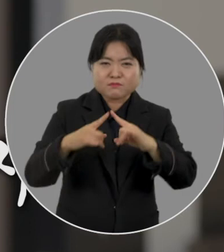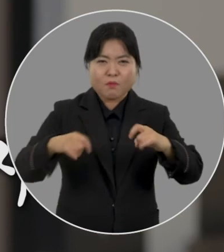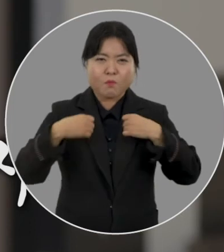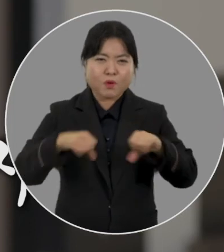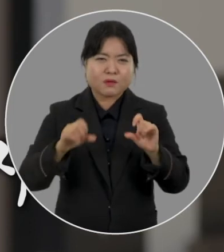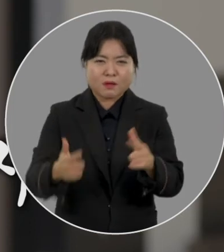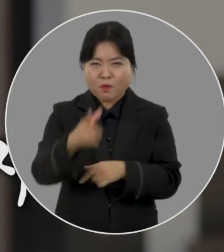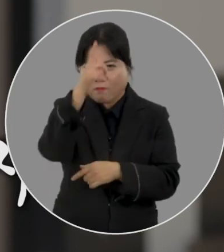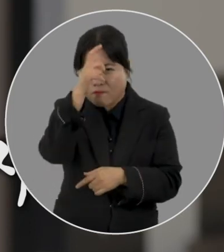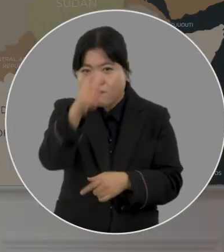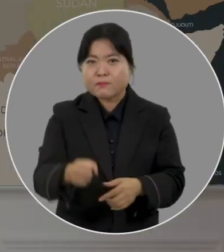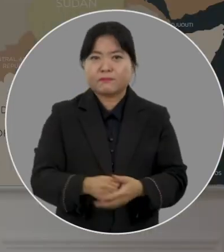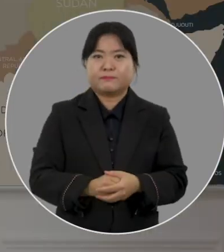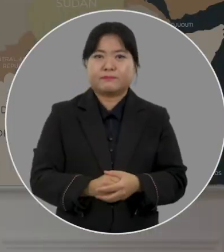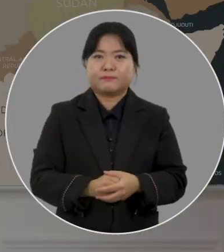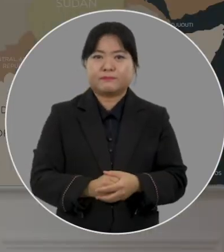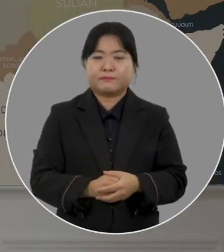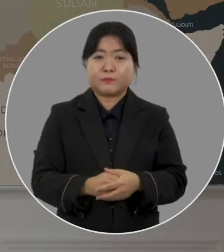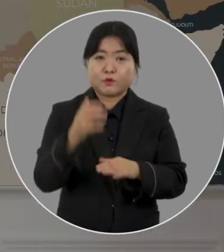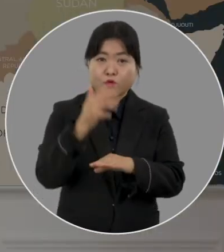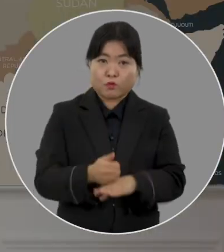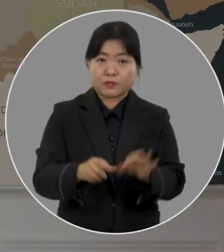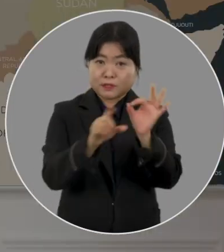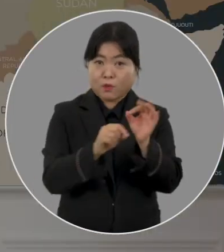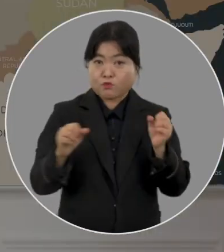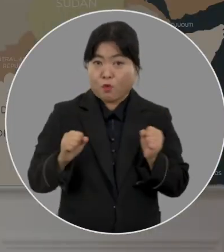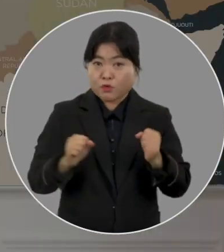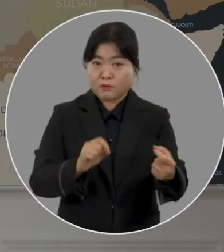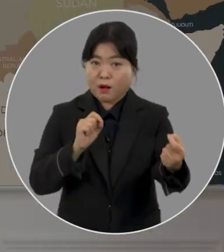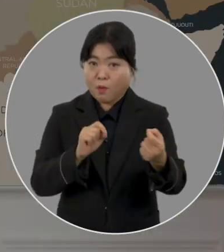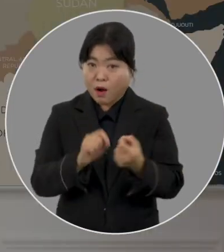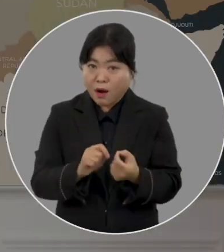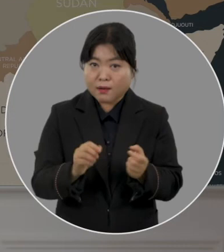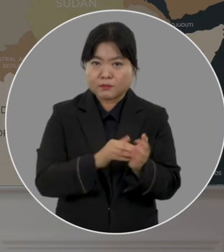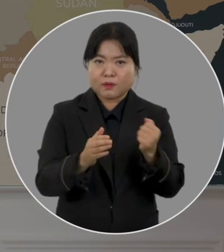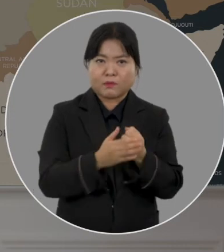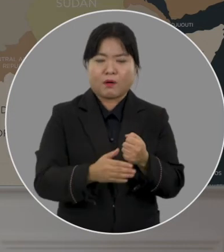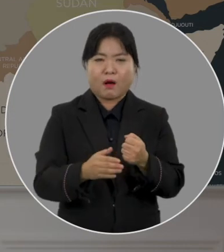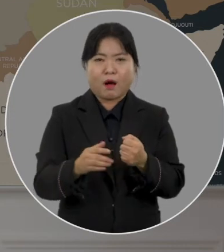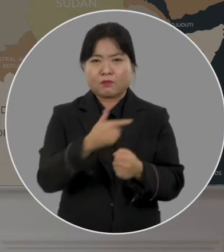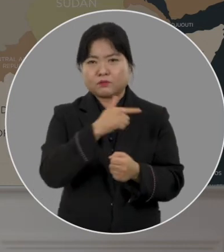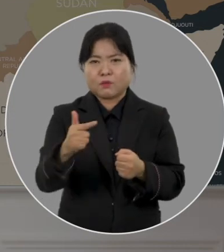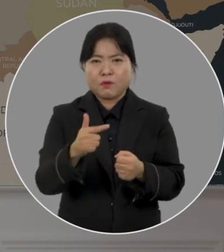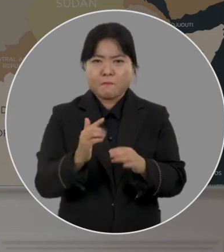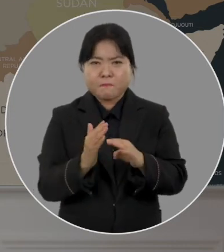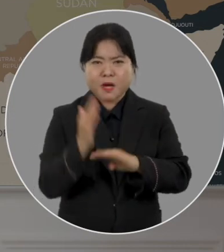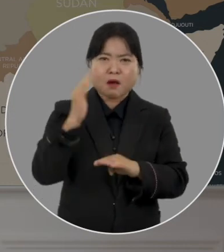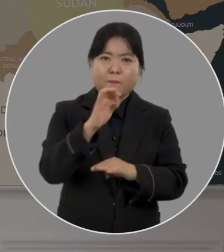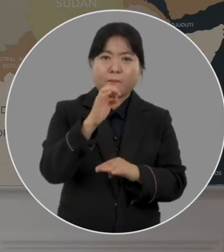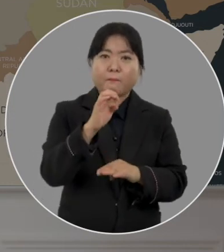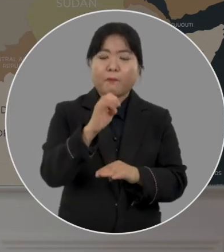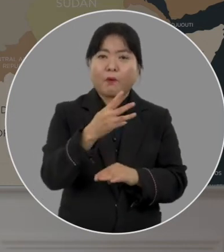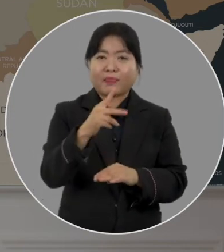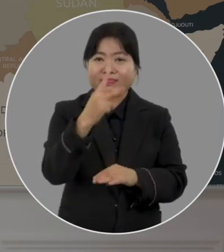않고 버팁니다. 그래서 10월 겨울이 다가오면서 극적으로 폴란드에서